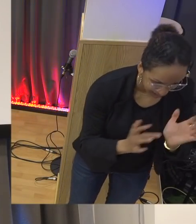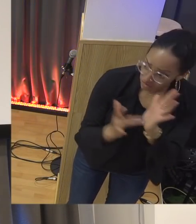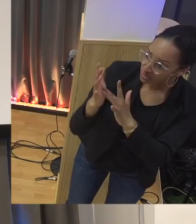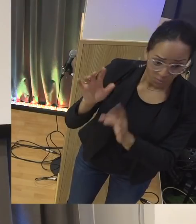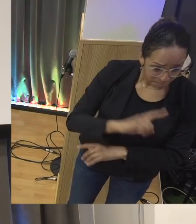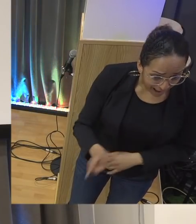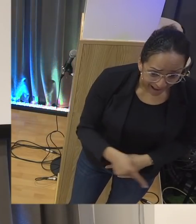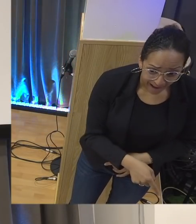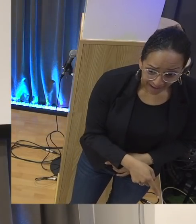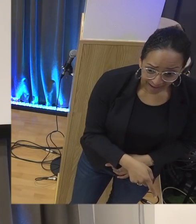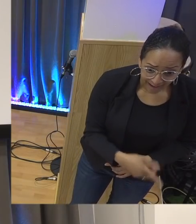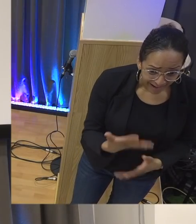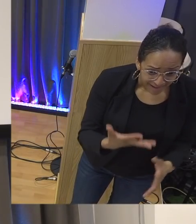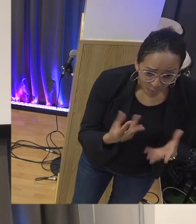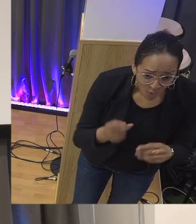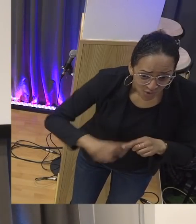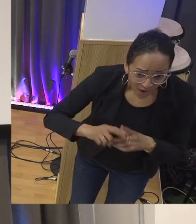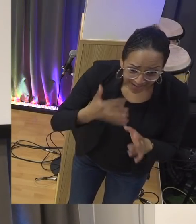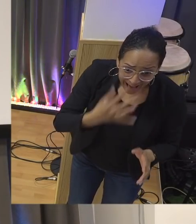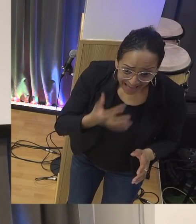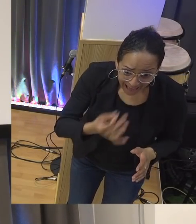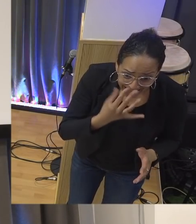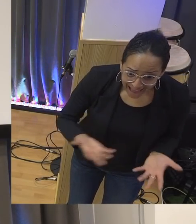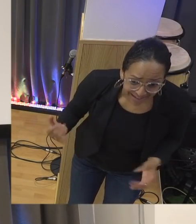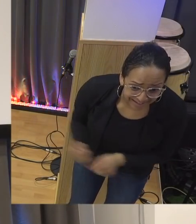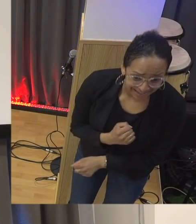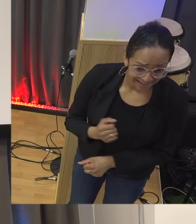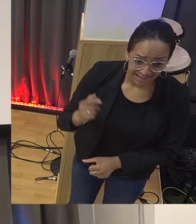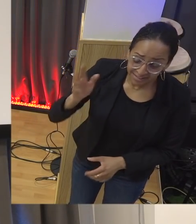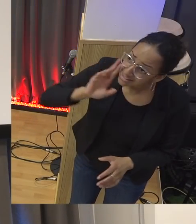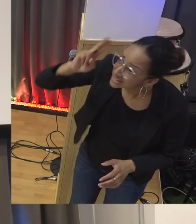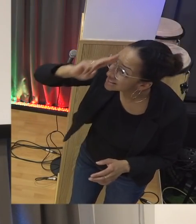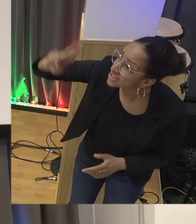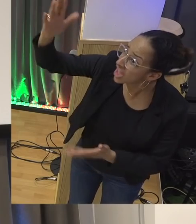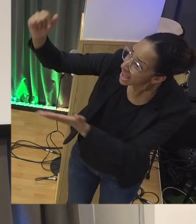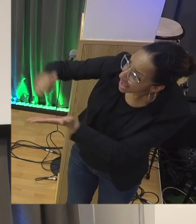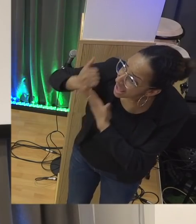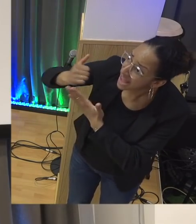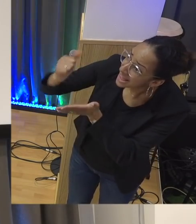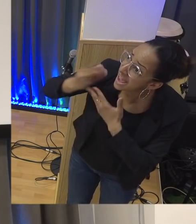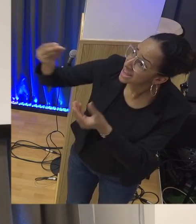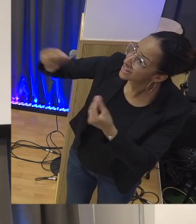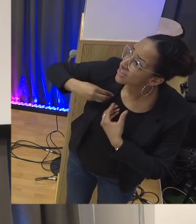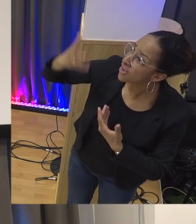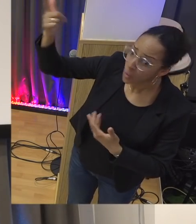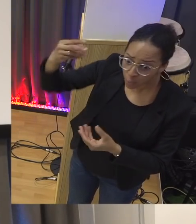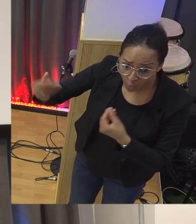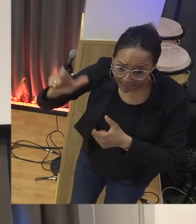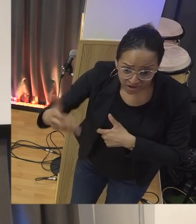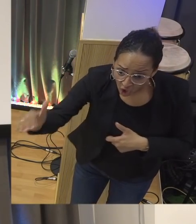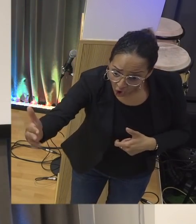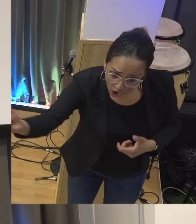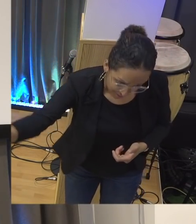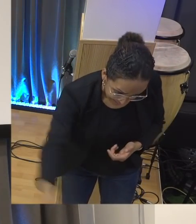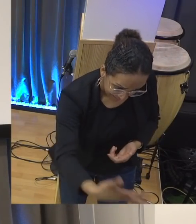de choses. Je dis, Seigneur, aide-moi, Seigneur. Donne-moi le mot, la parole, je ne sais pas, sers-toi de quelqu'un, etc. Mais